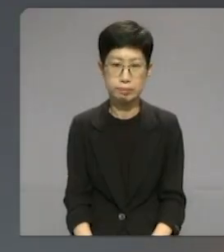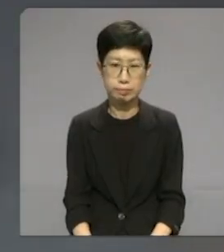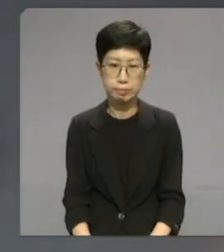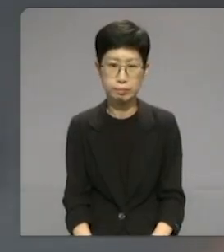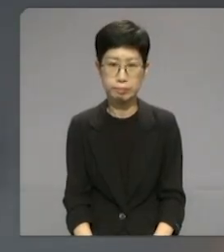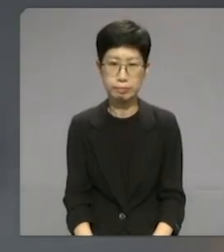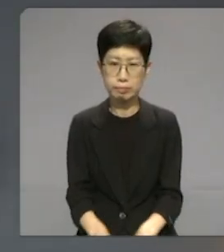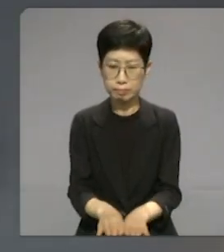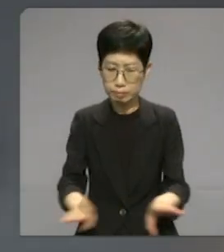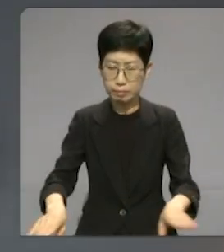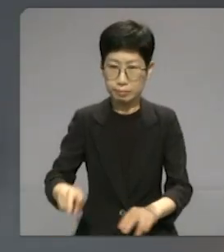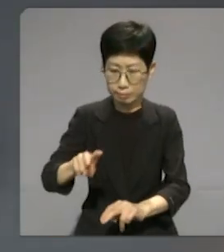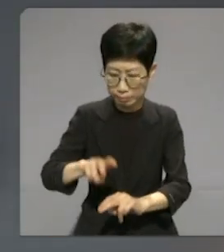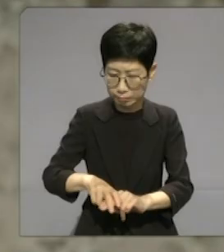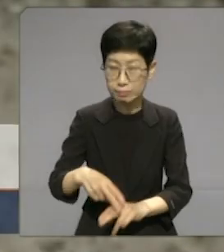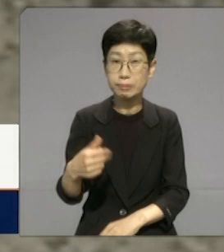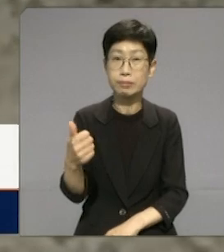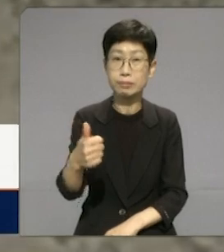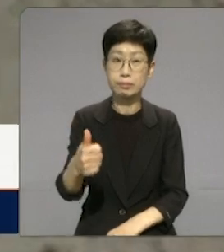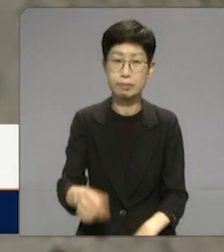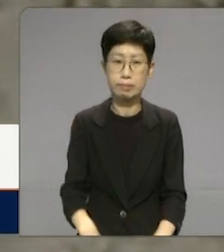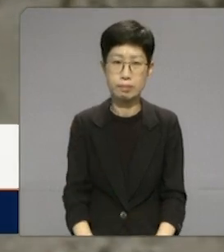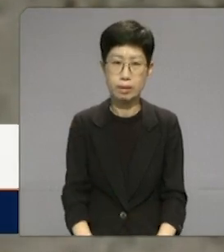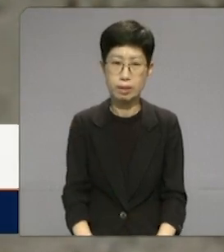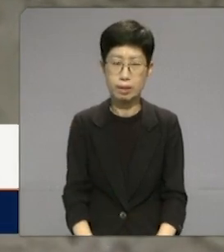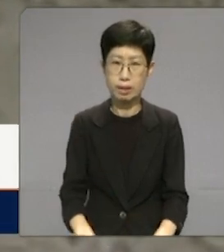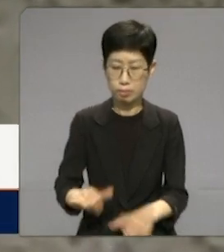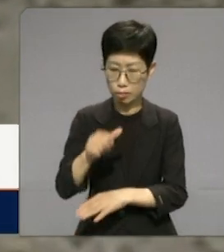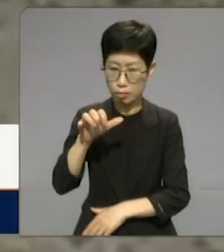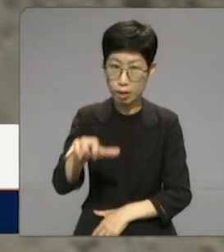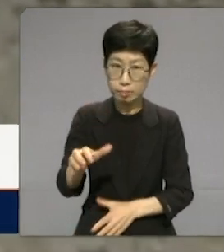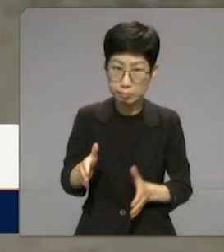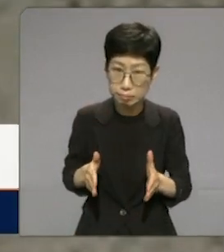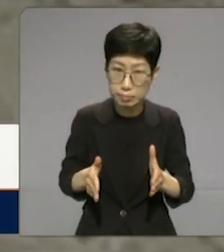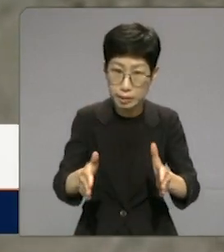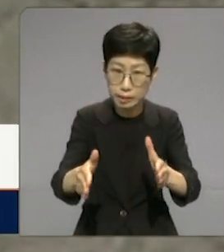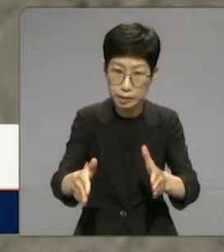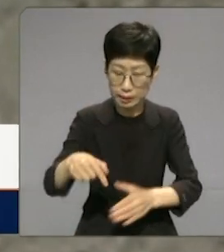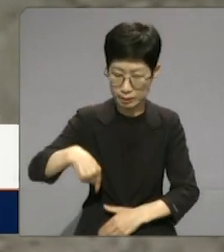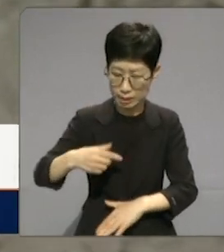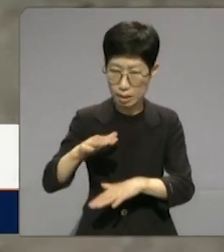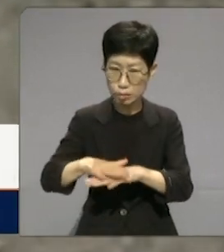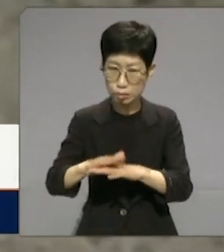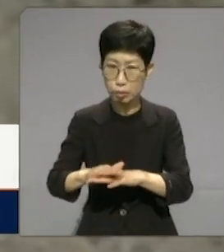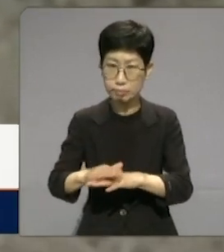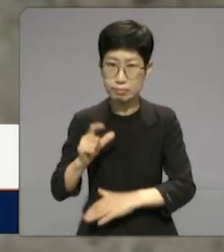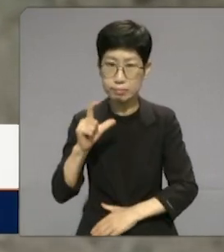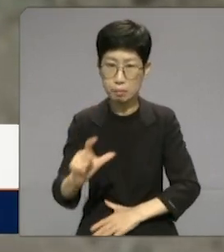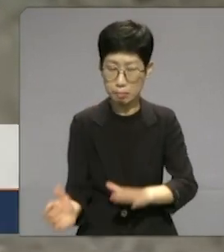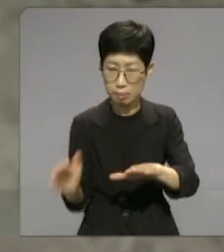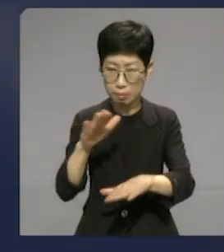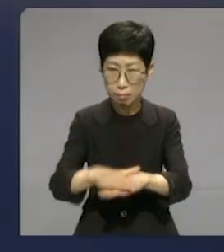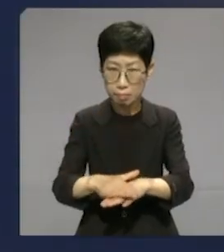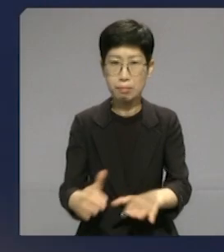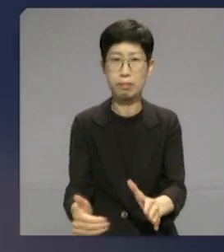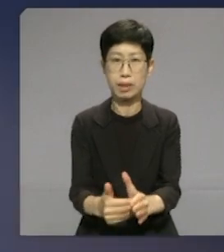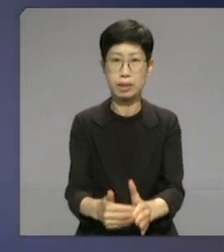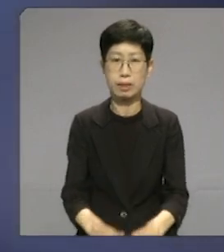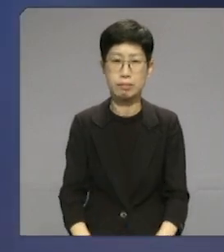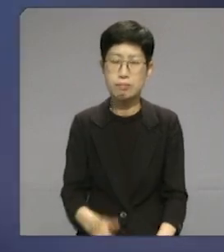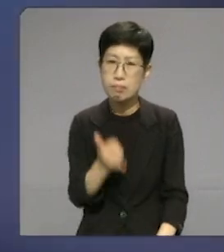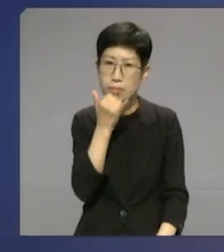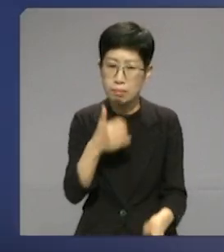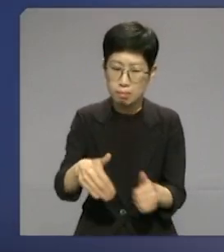시멘트 바닥에 앉아있는 한 남성. 공항 활주로 바닥에 자신의 손을 강력 접착제로 붙여버렸습니다.